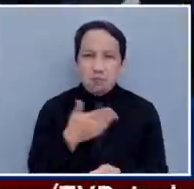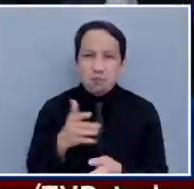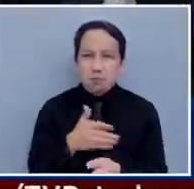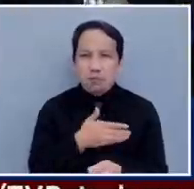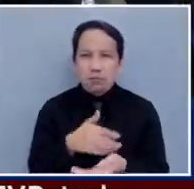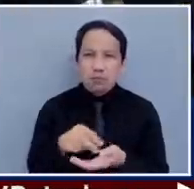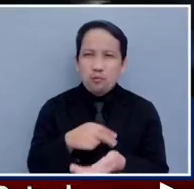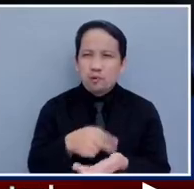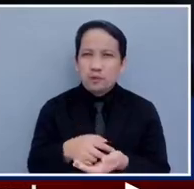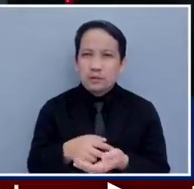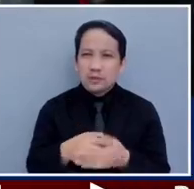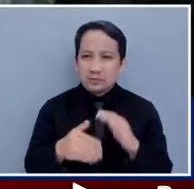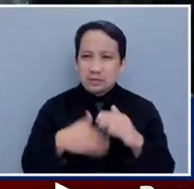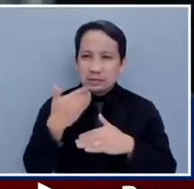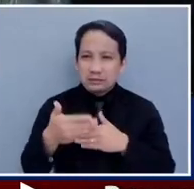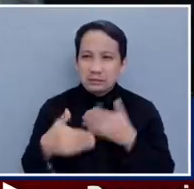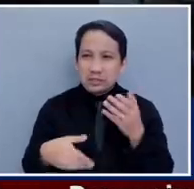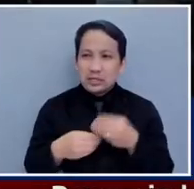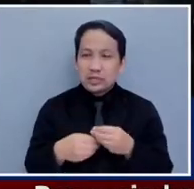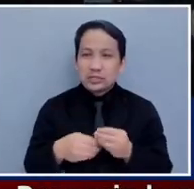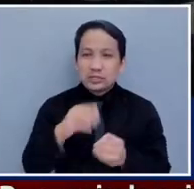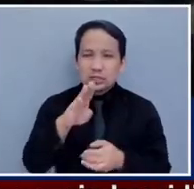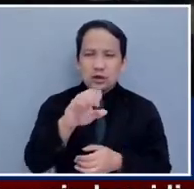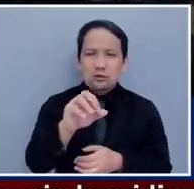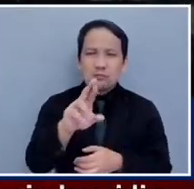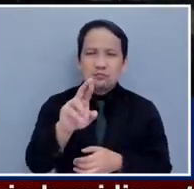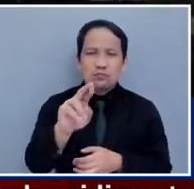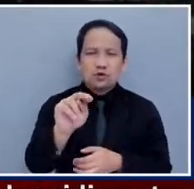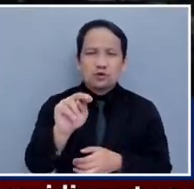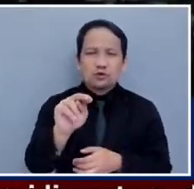Na sinundan ng Born to Win ng Bini.